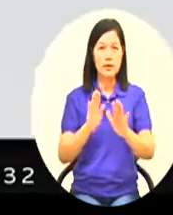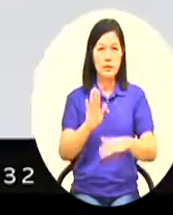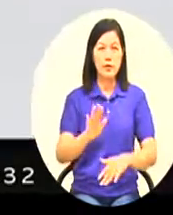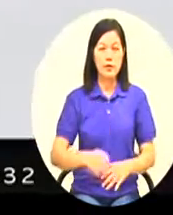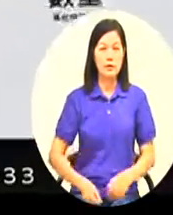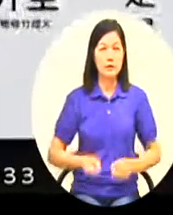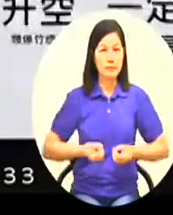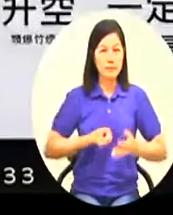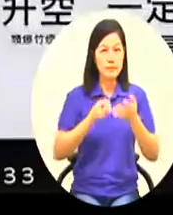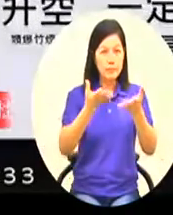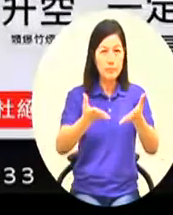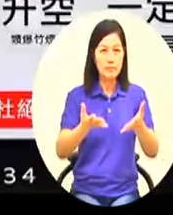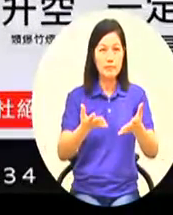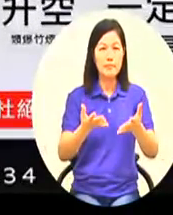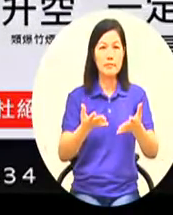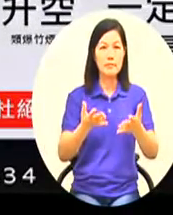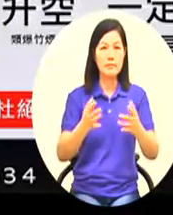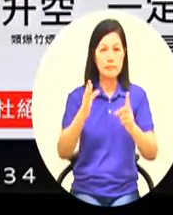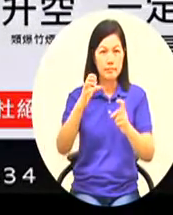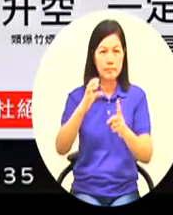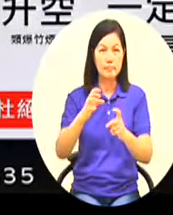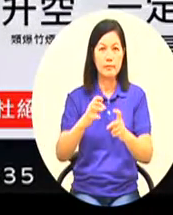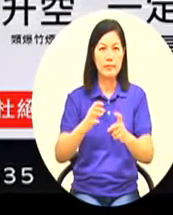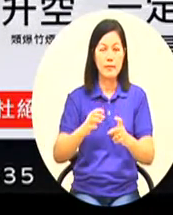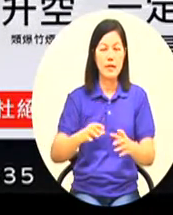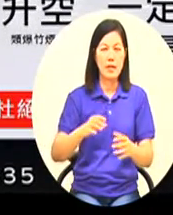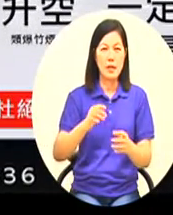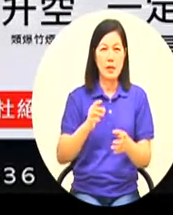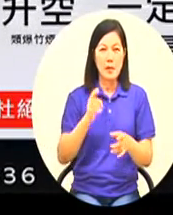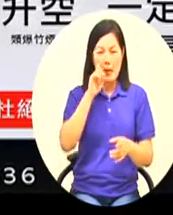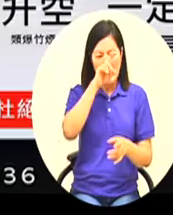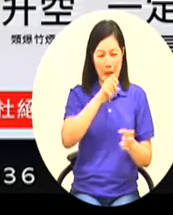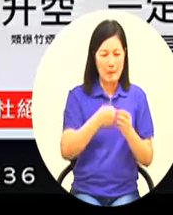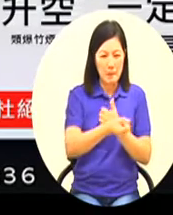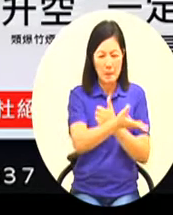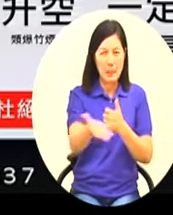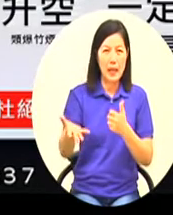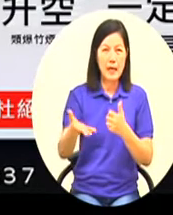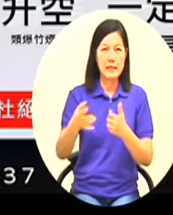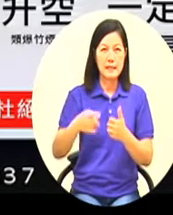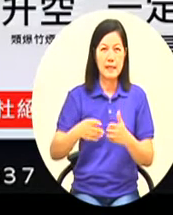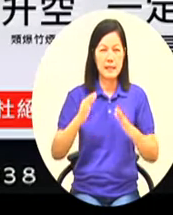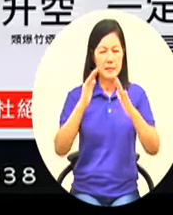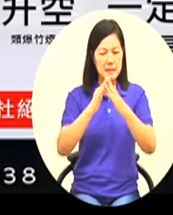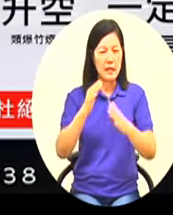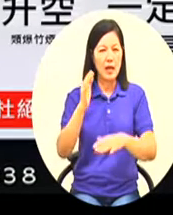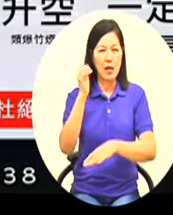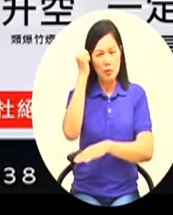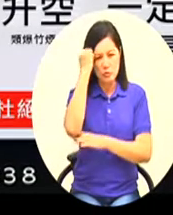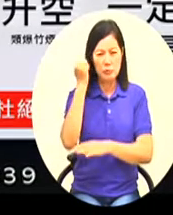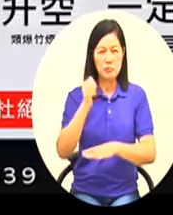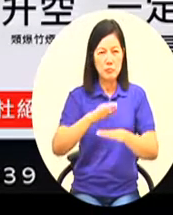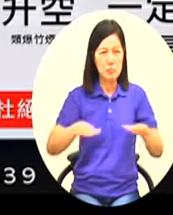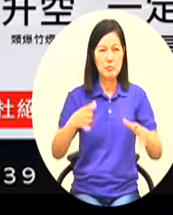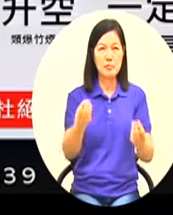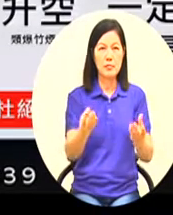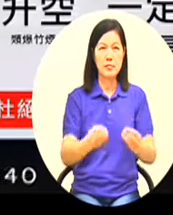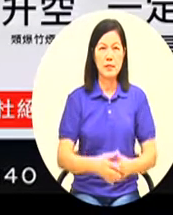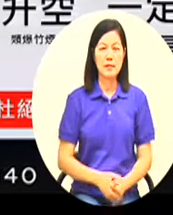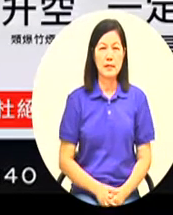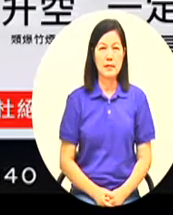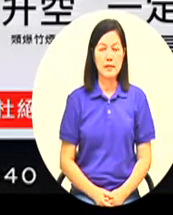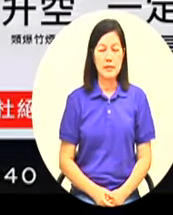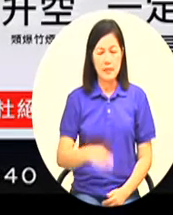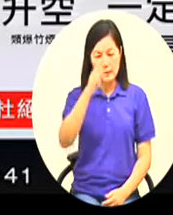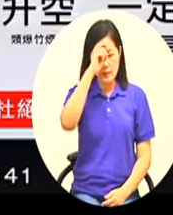动大量释放爆竹烟火，污染环境安全，并妨害居家安宁，以为民众过病。为维护公共